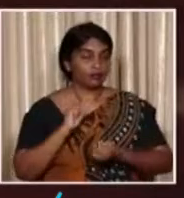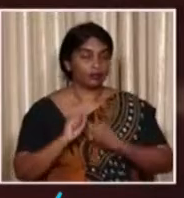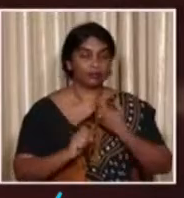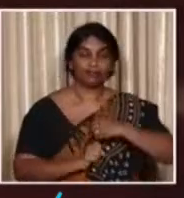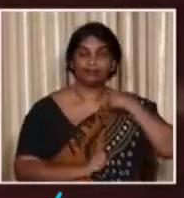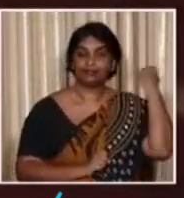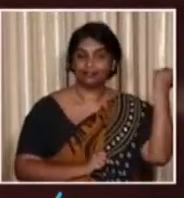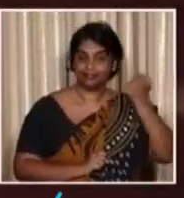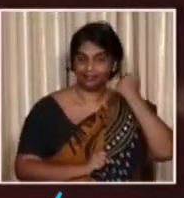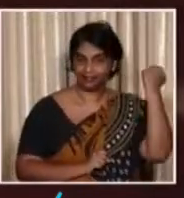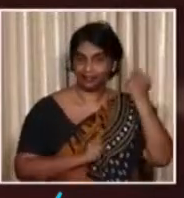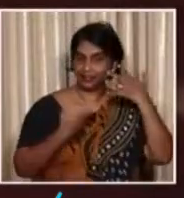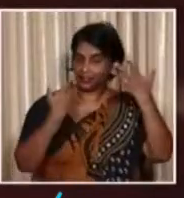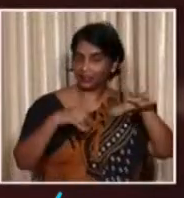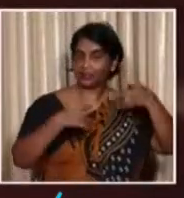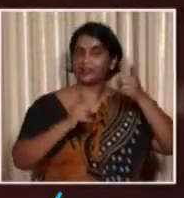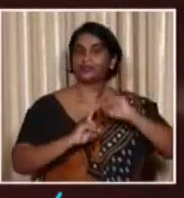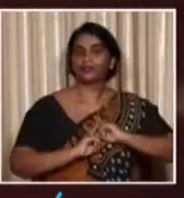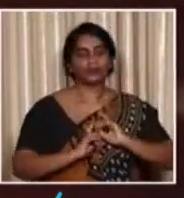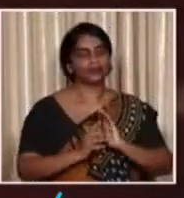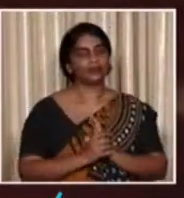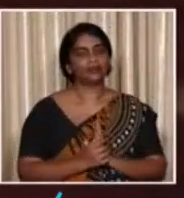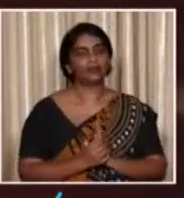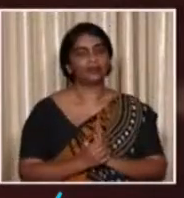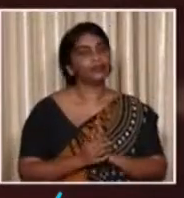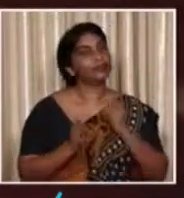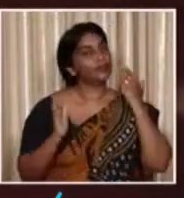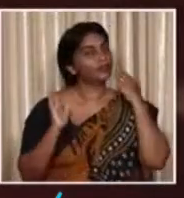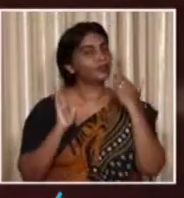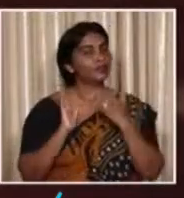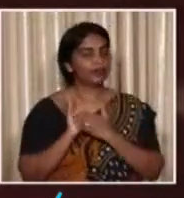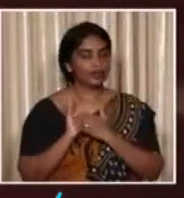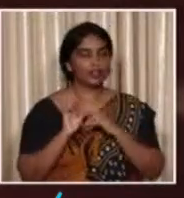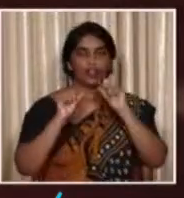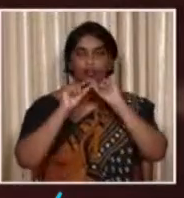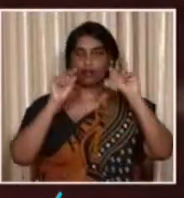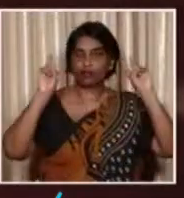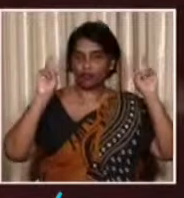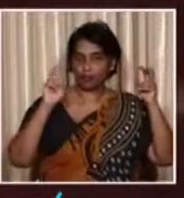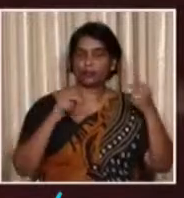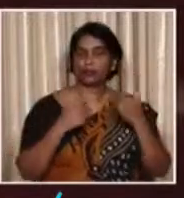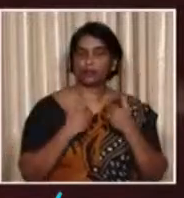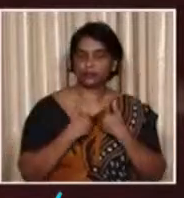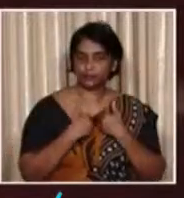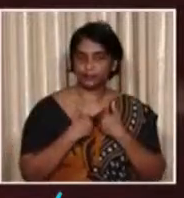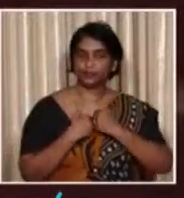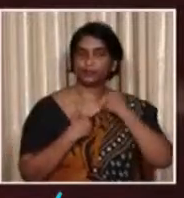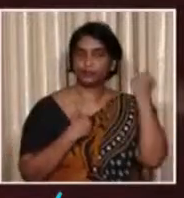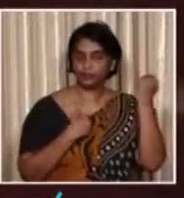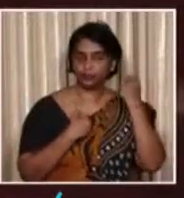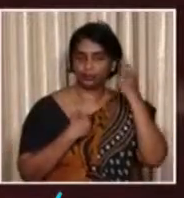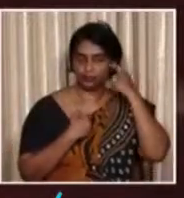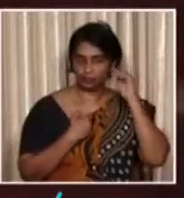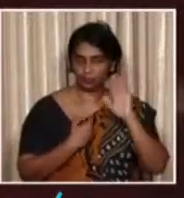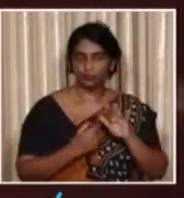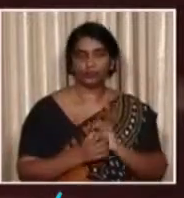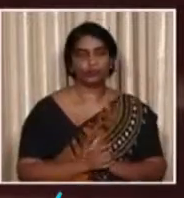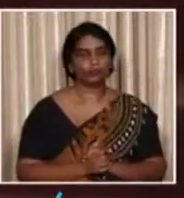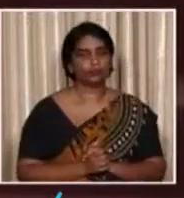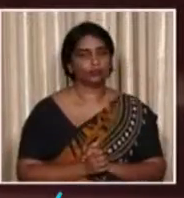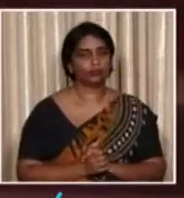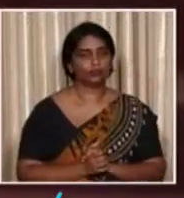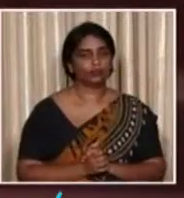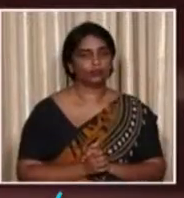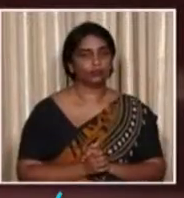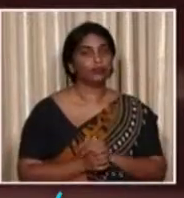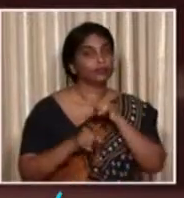Udvegatara Katavakata Passe, Me Pilibandhava, Me Matruka Pilibandhava Ma Katakaranna Balapuruttu Wenawa.